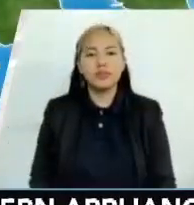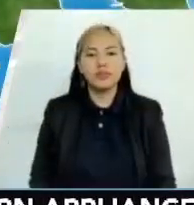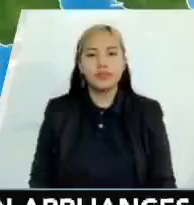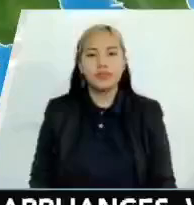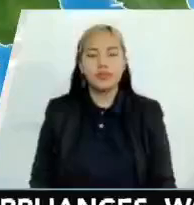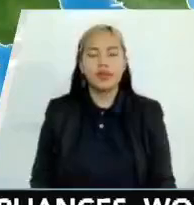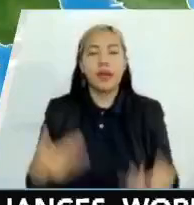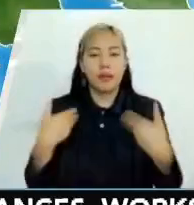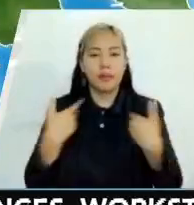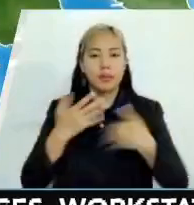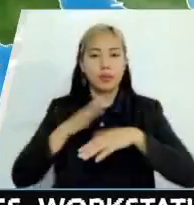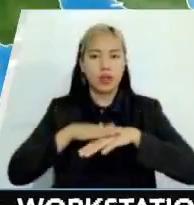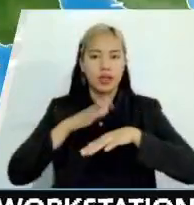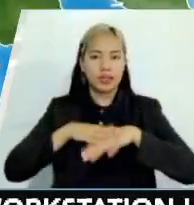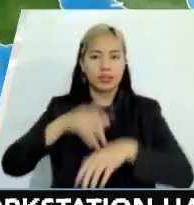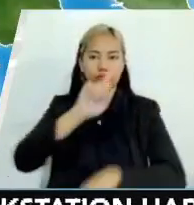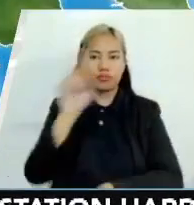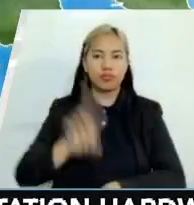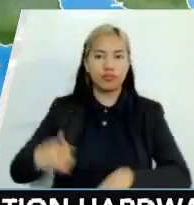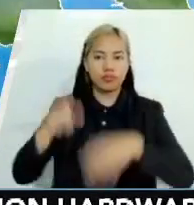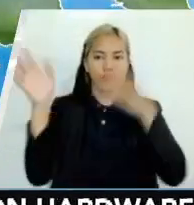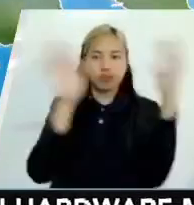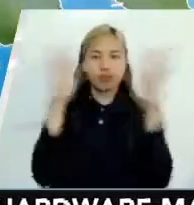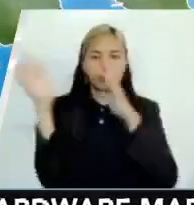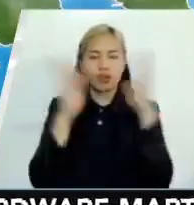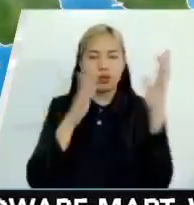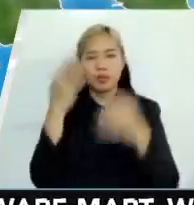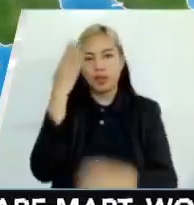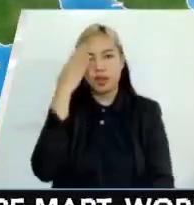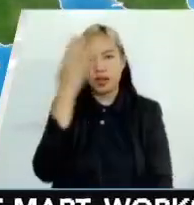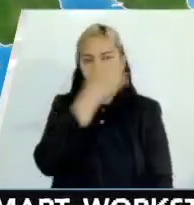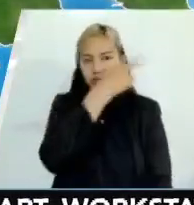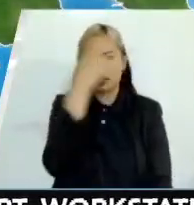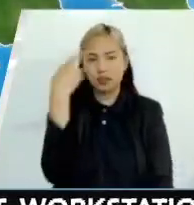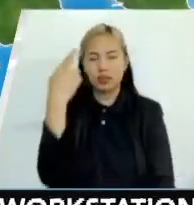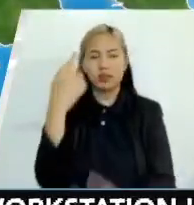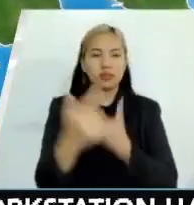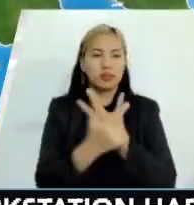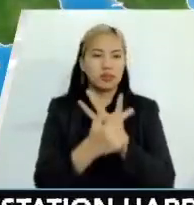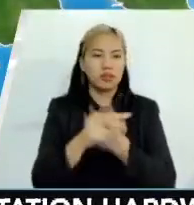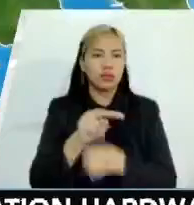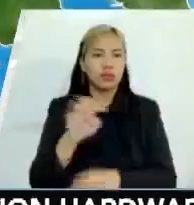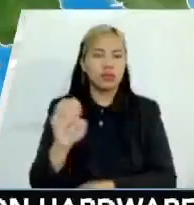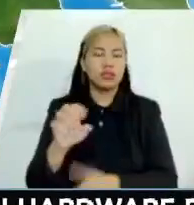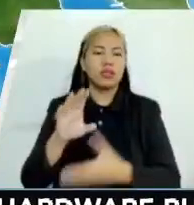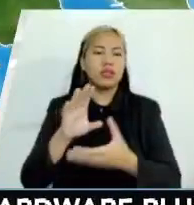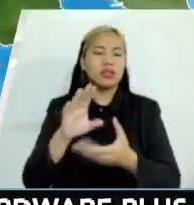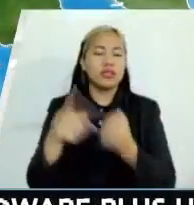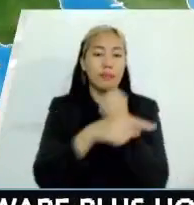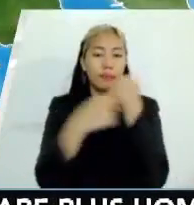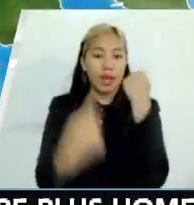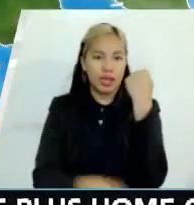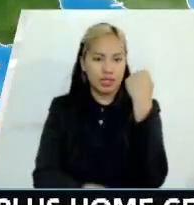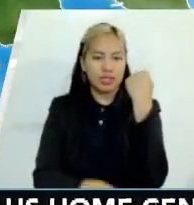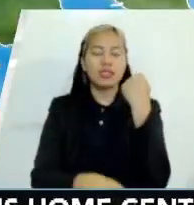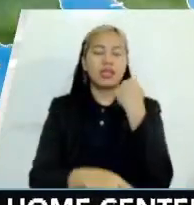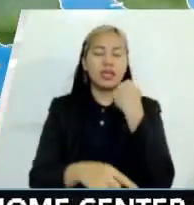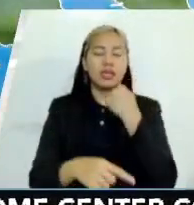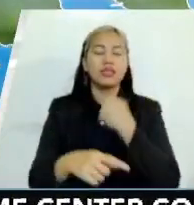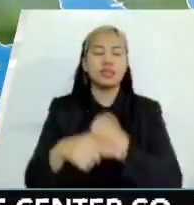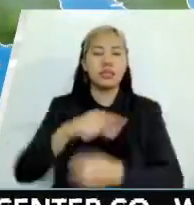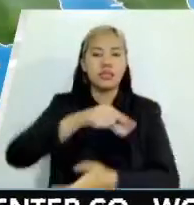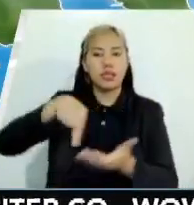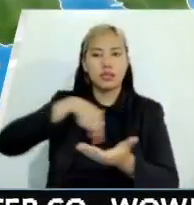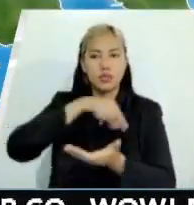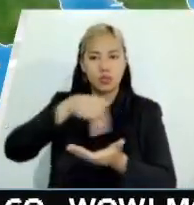advisory ang Bulacan, Rizal, Laguna, Nueva Ecija, Zambales at ilang panig ng Quezon. Pinaalerto ang mga residente mula